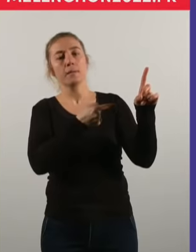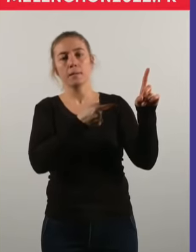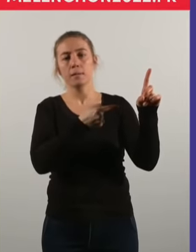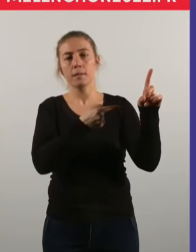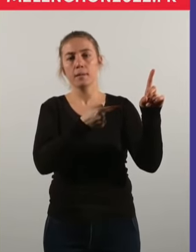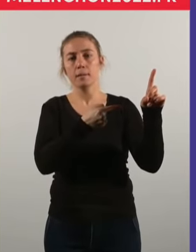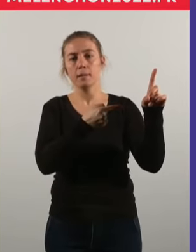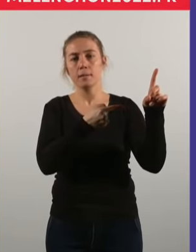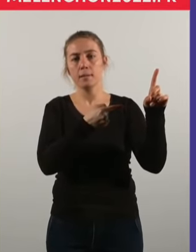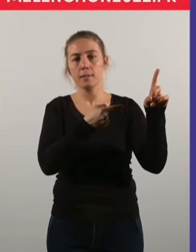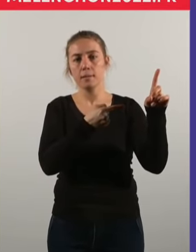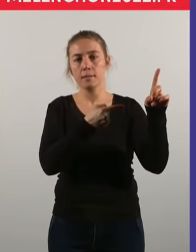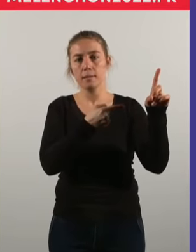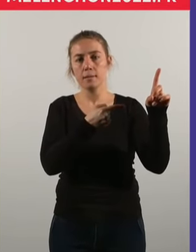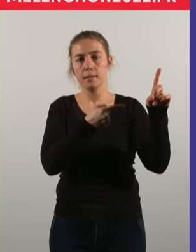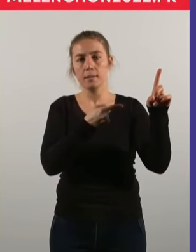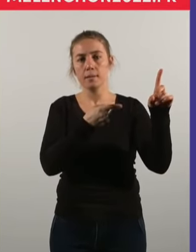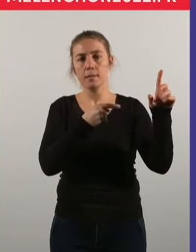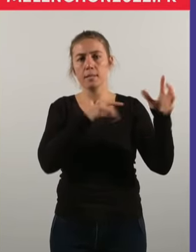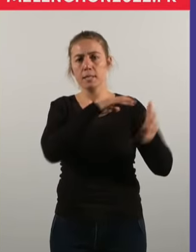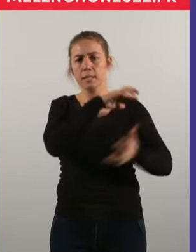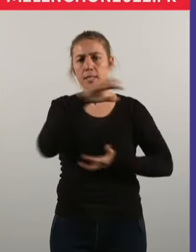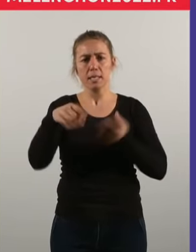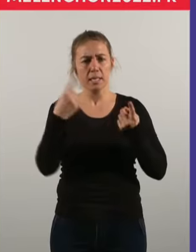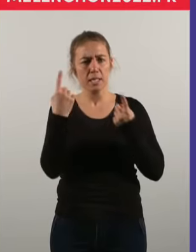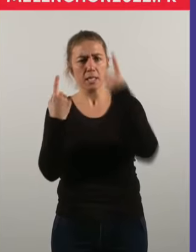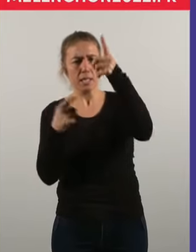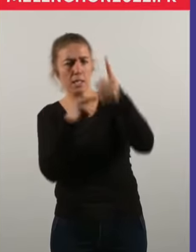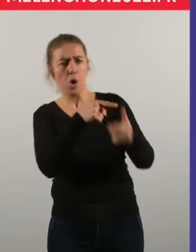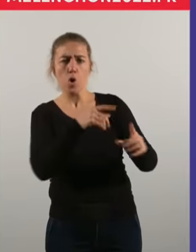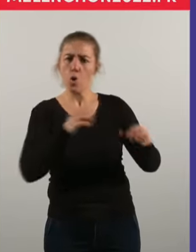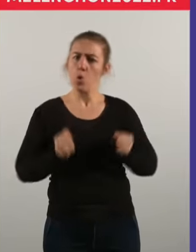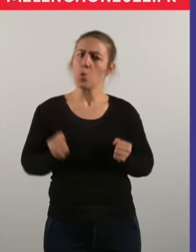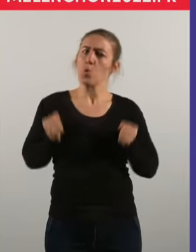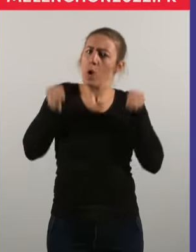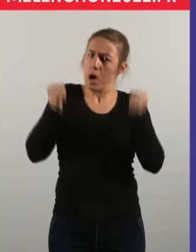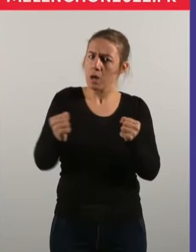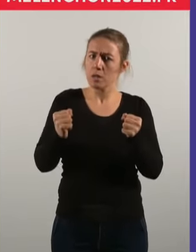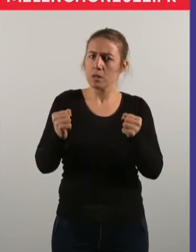La communarde, courageuse, il la juge.